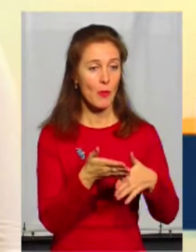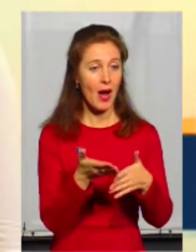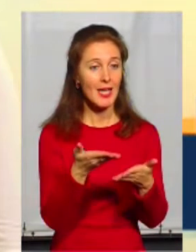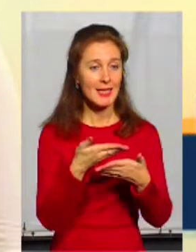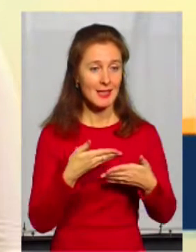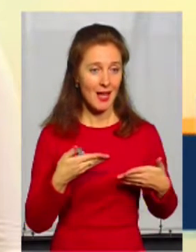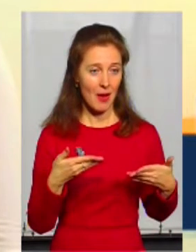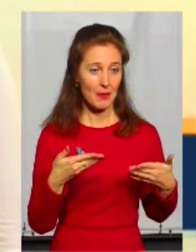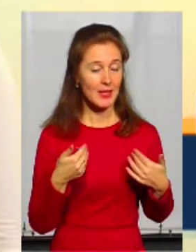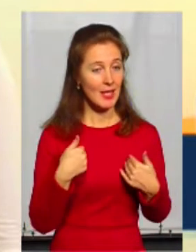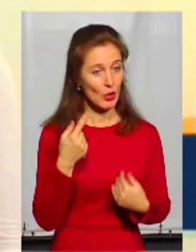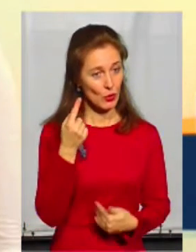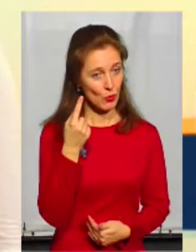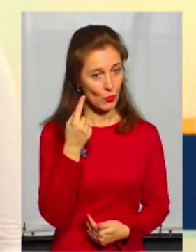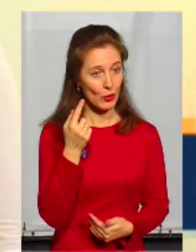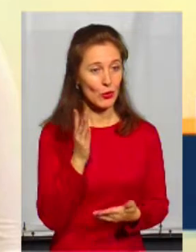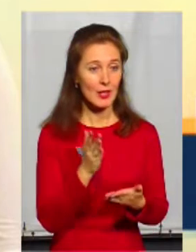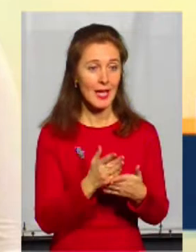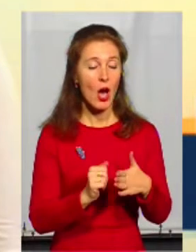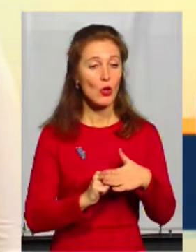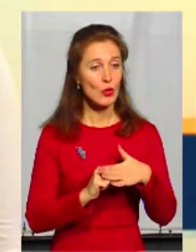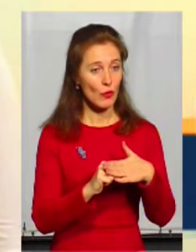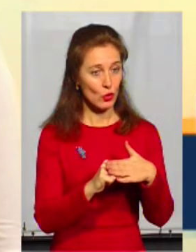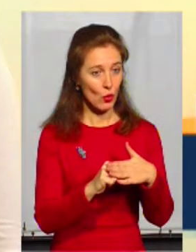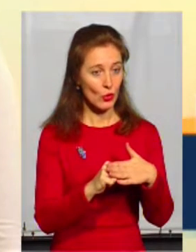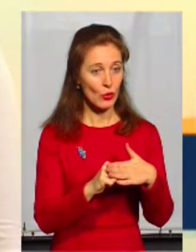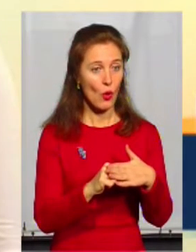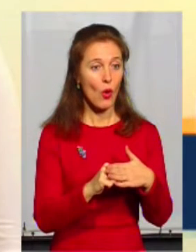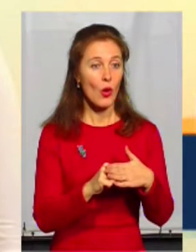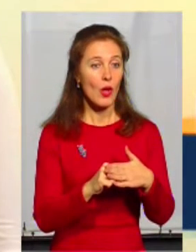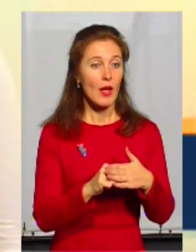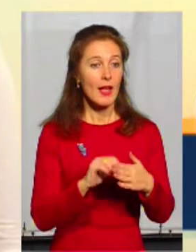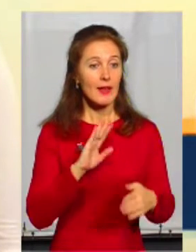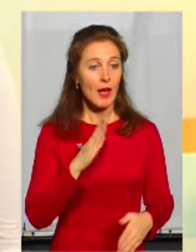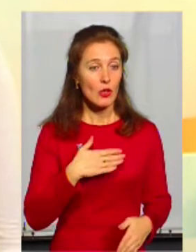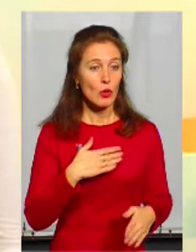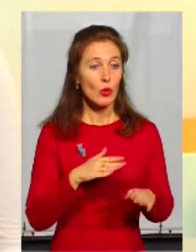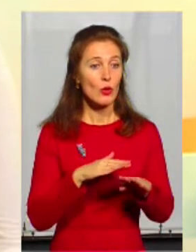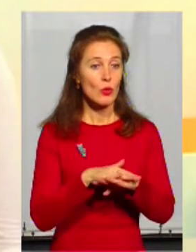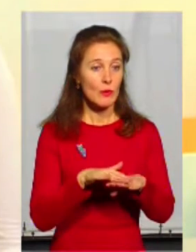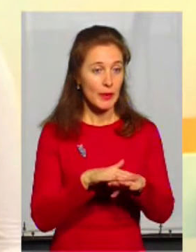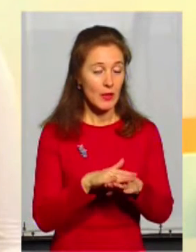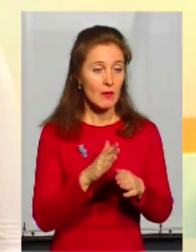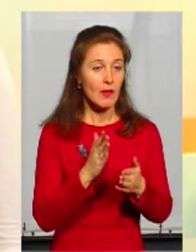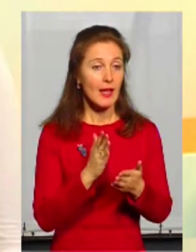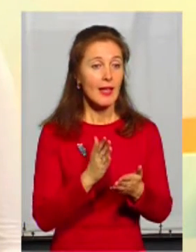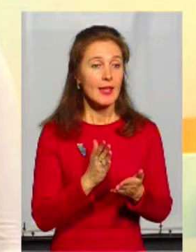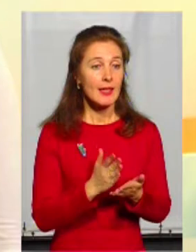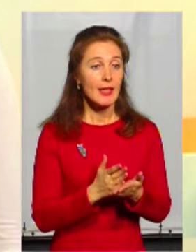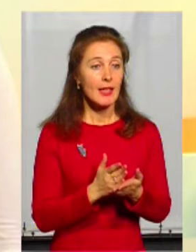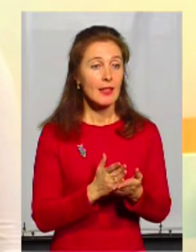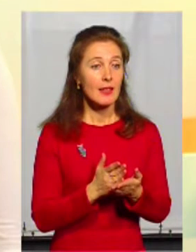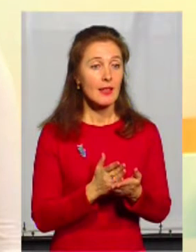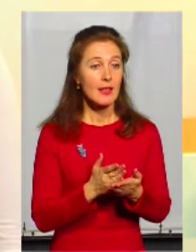допомагає нам і, я думаю, є основною ознакою нашого суспільства до свого мовлення, це є позитивне явище.